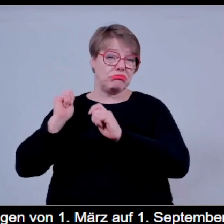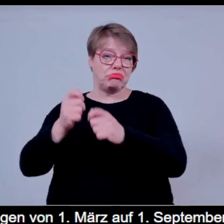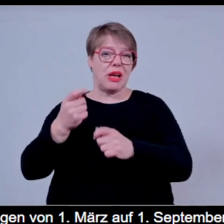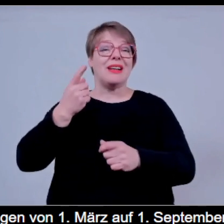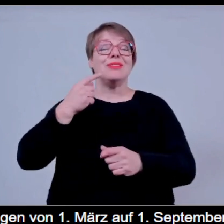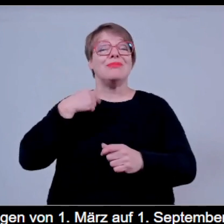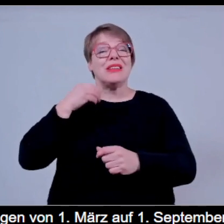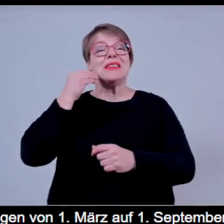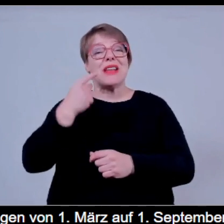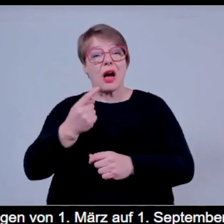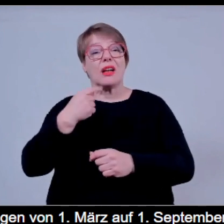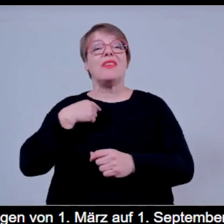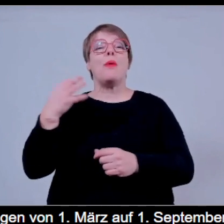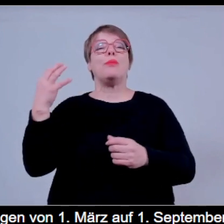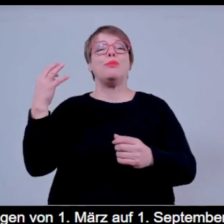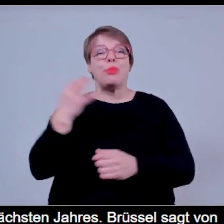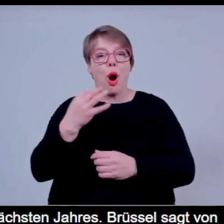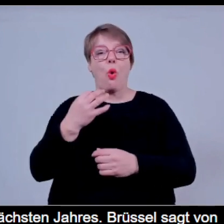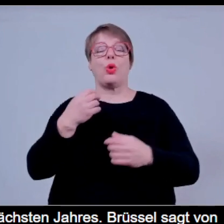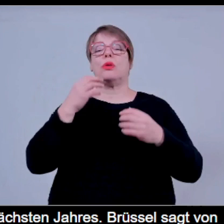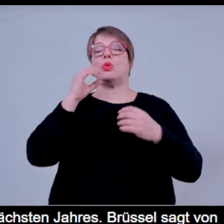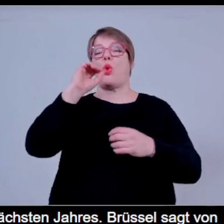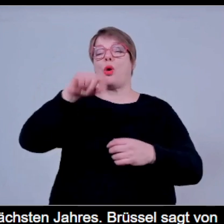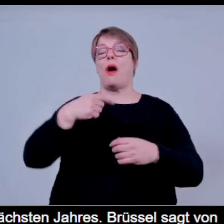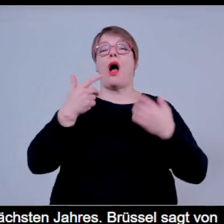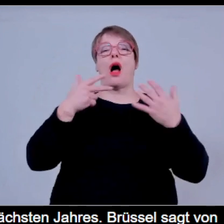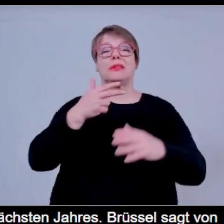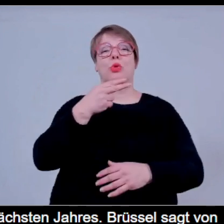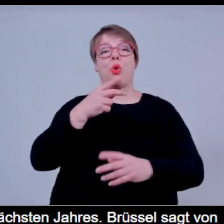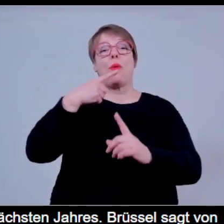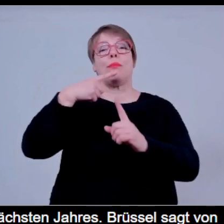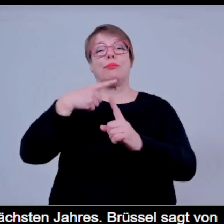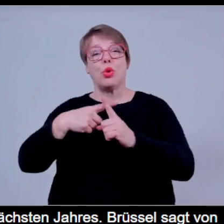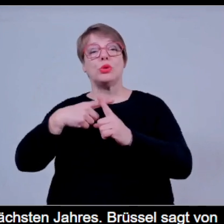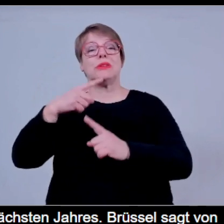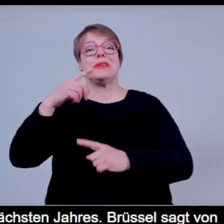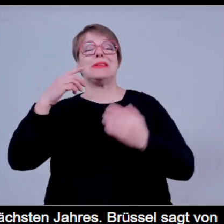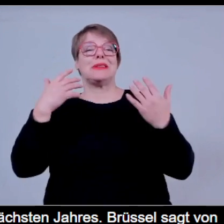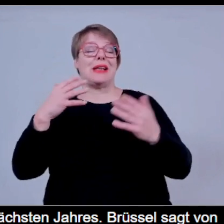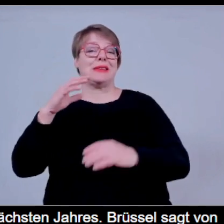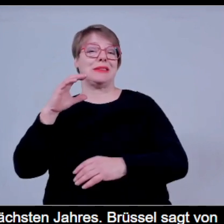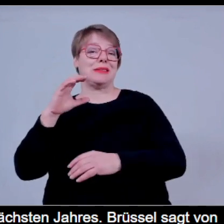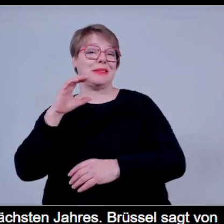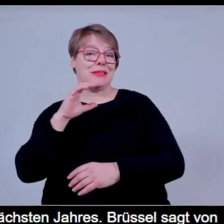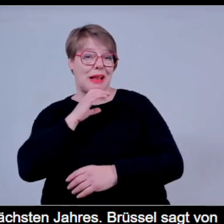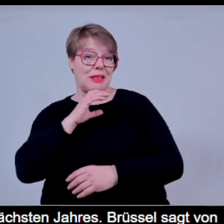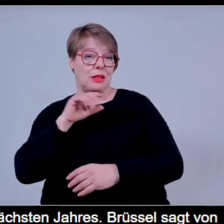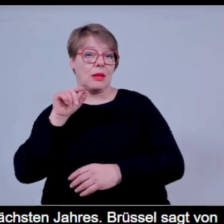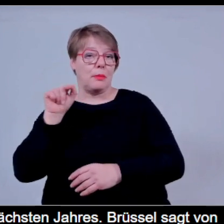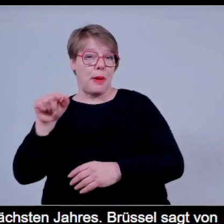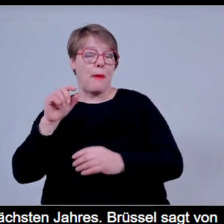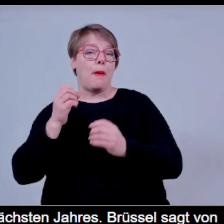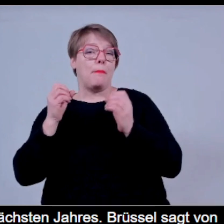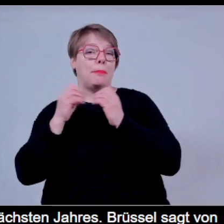eventuell 3 Cent Puffer. Wir wissen, dass ein Windrad zu errichten heute ja mittlerweile eher 10 Millionen Euro